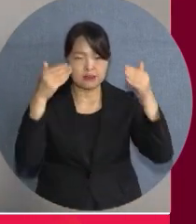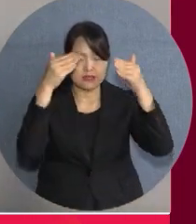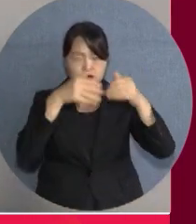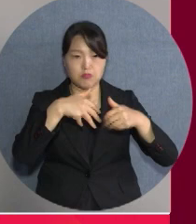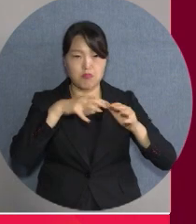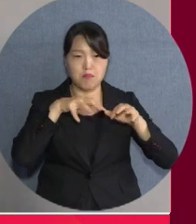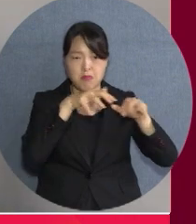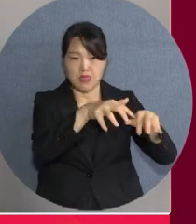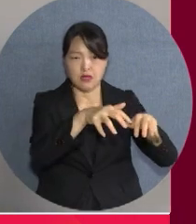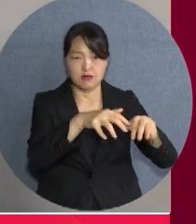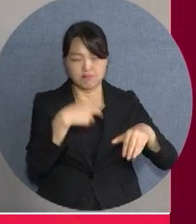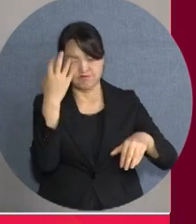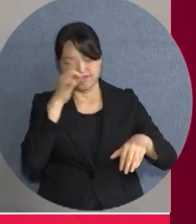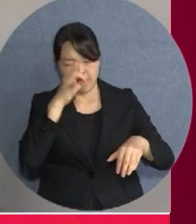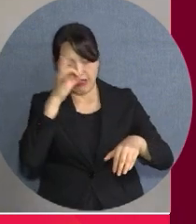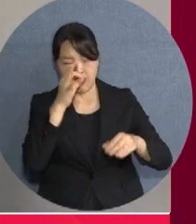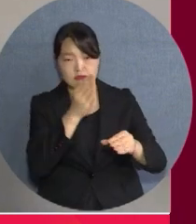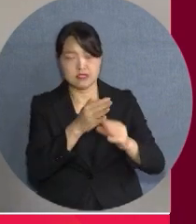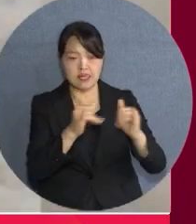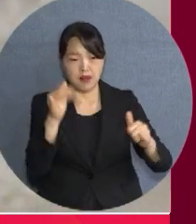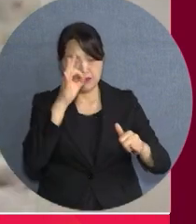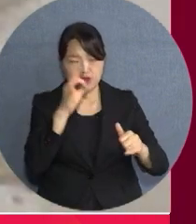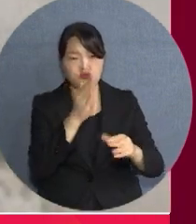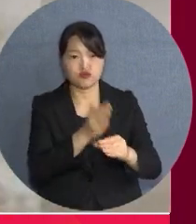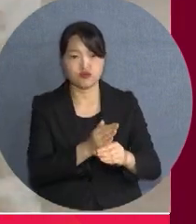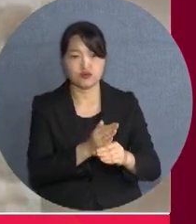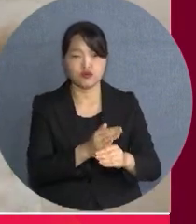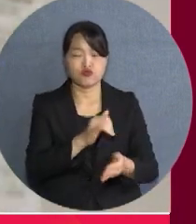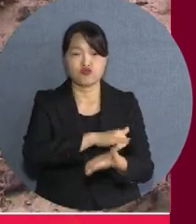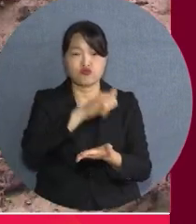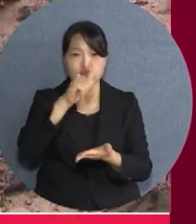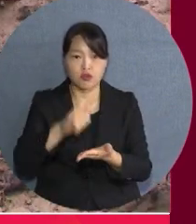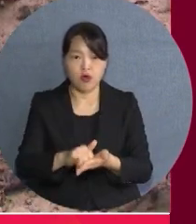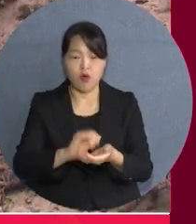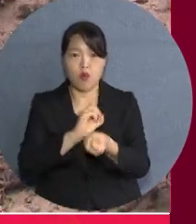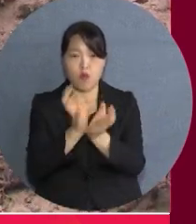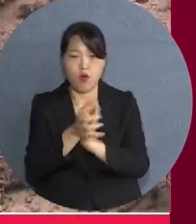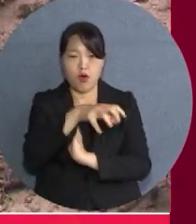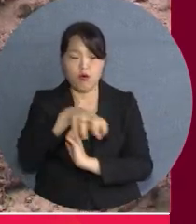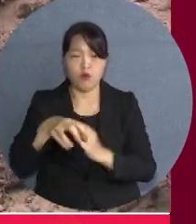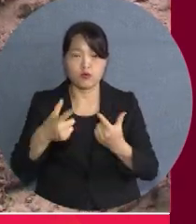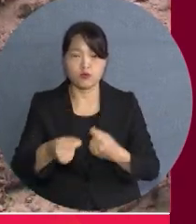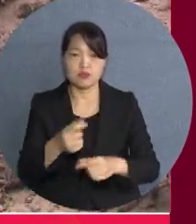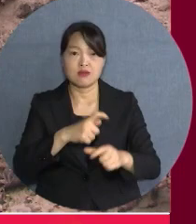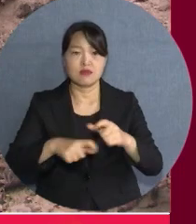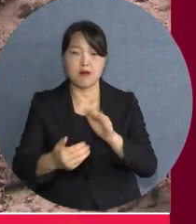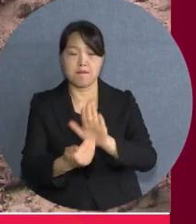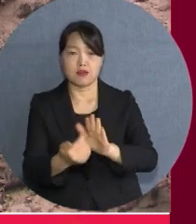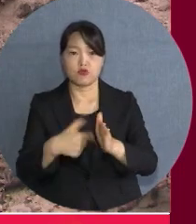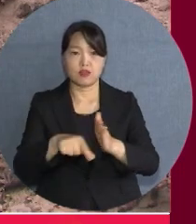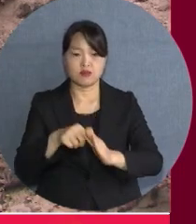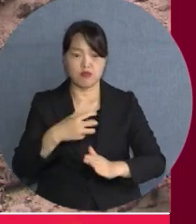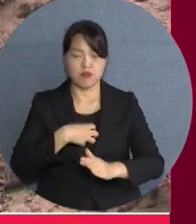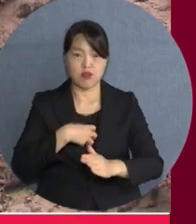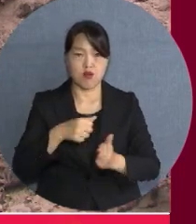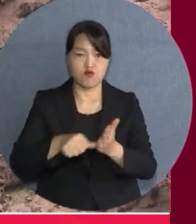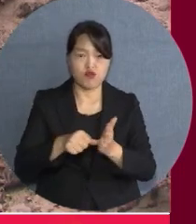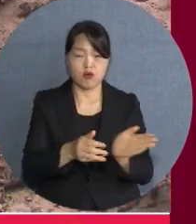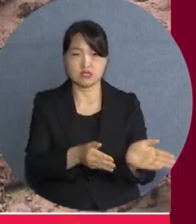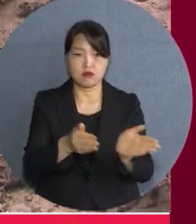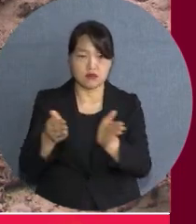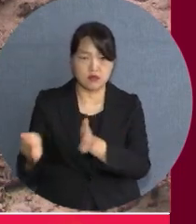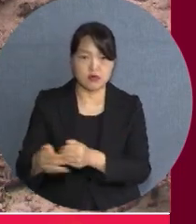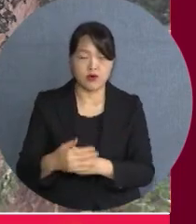수색 작업을 이틀째 벌이고 있습니다. 문경과 봉화, 영주에서도 추가 피해를 막기 위해서 위험 요소 제거와 또